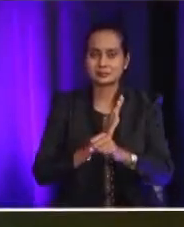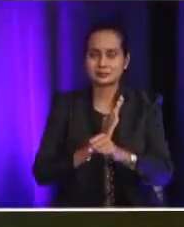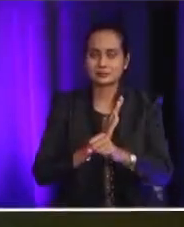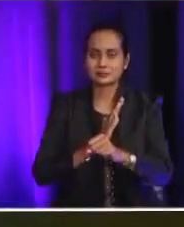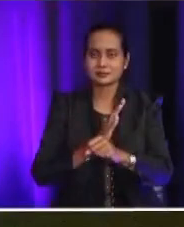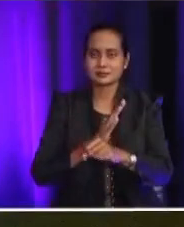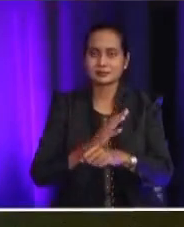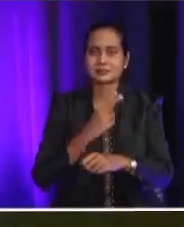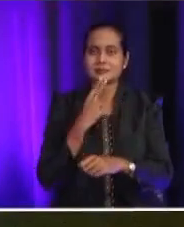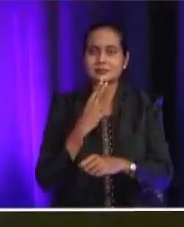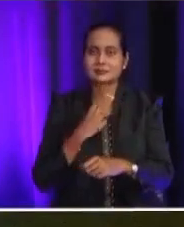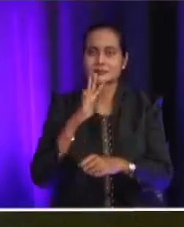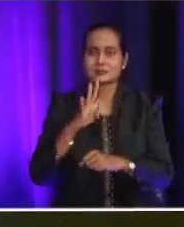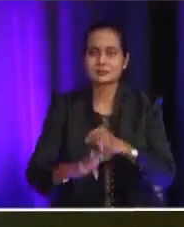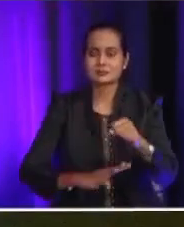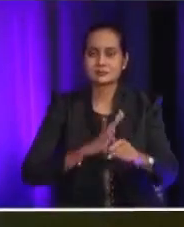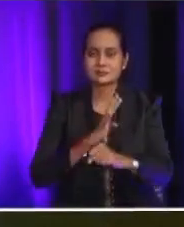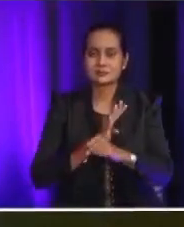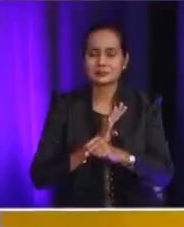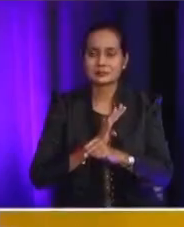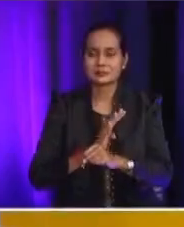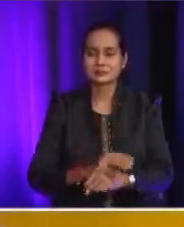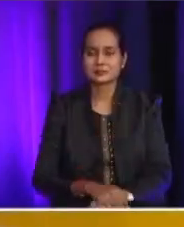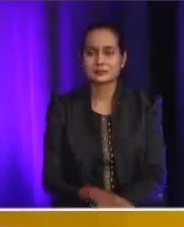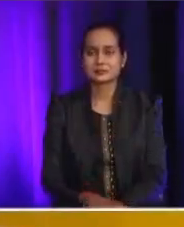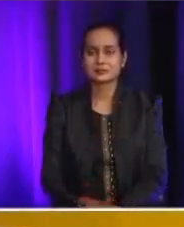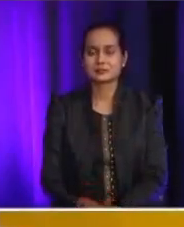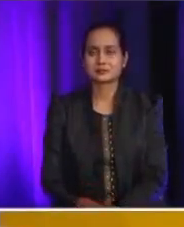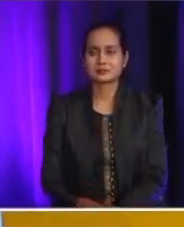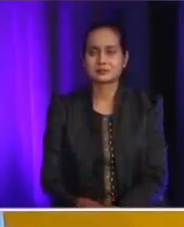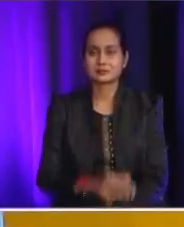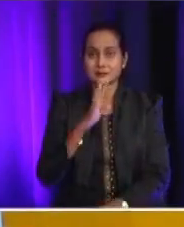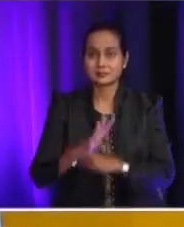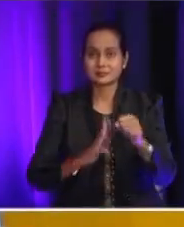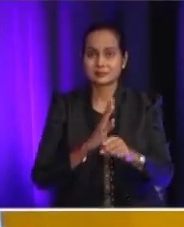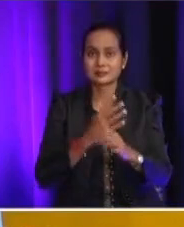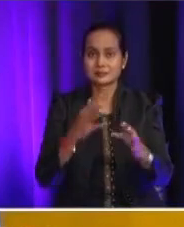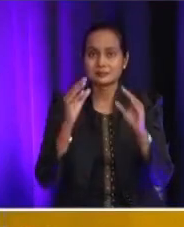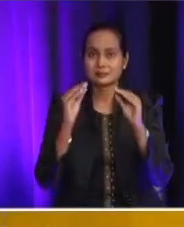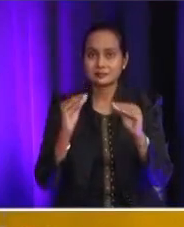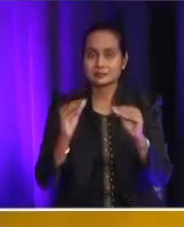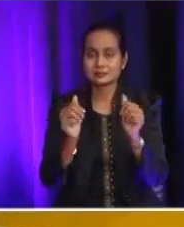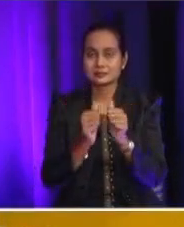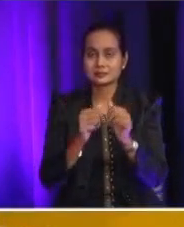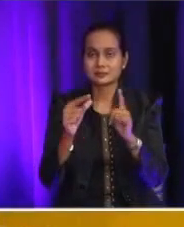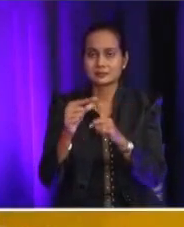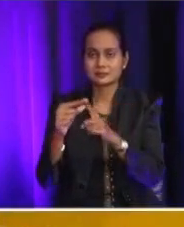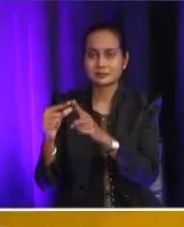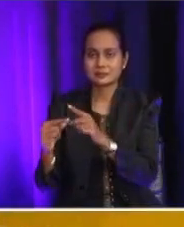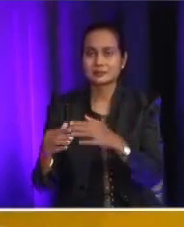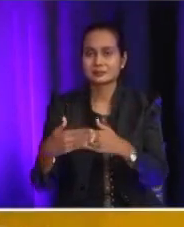usia 4 tahunlah sekarang kalau kita tengok kan, kita dah diajar dengan perkataan-perkataan yang mudah. Yep.